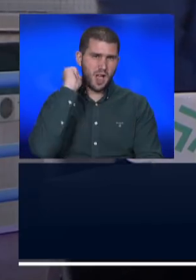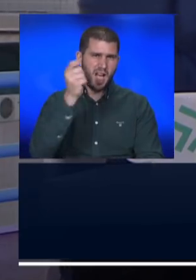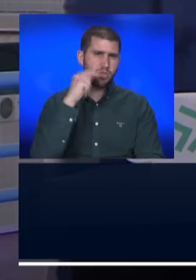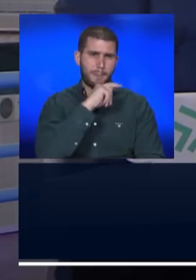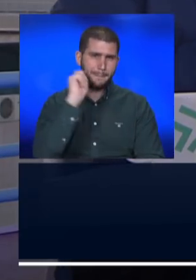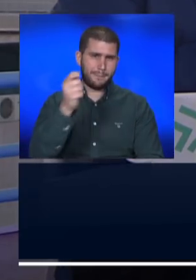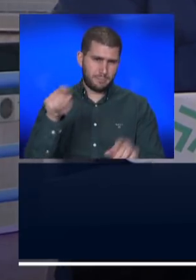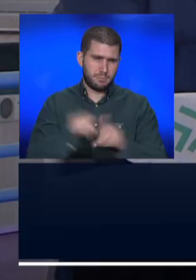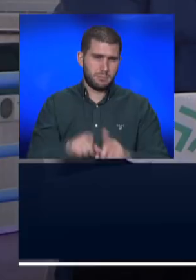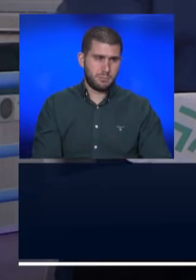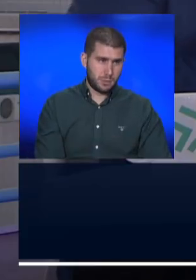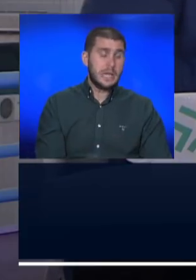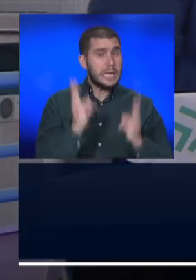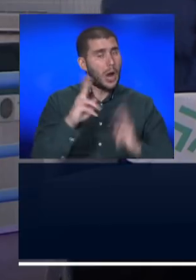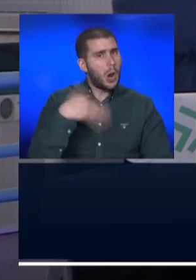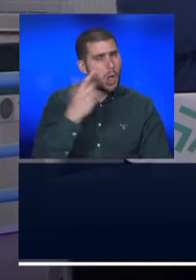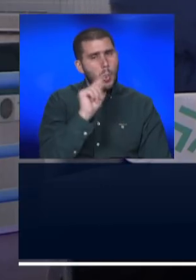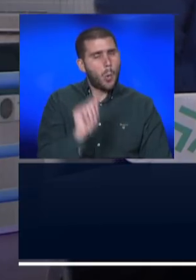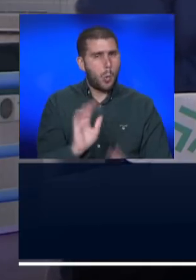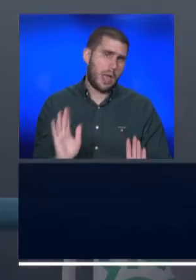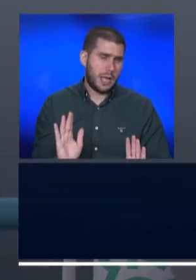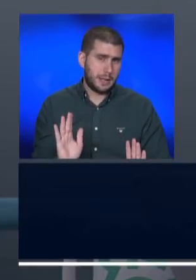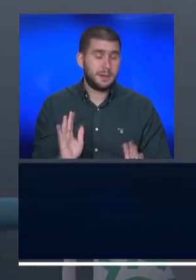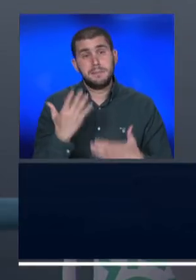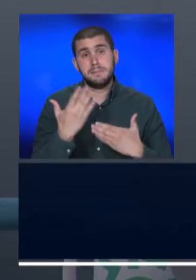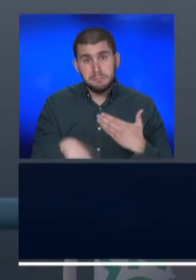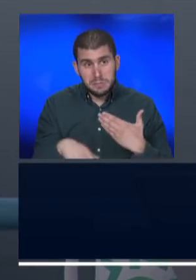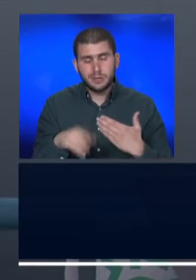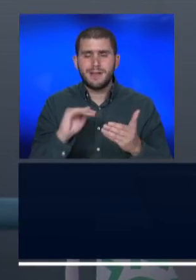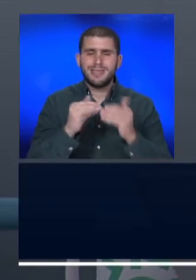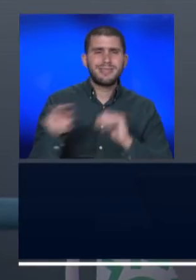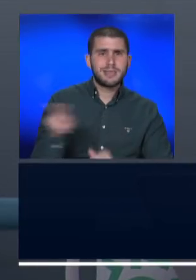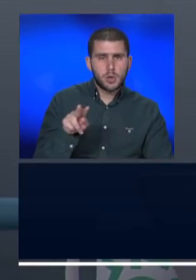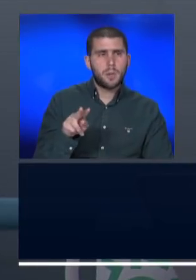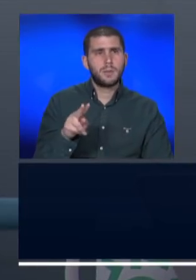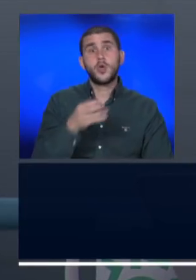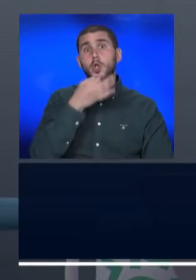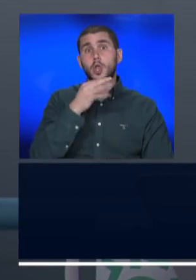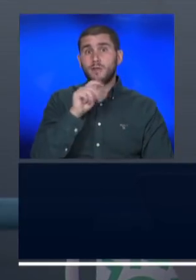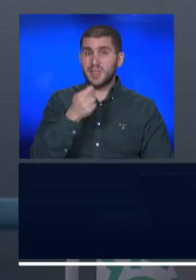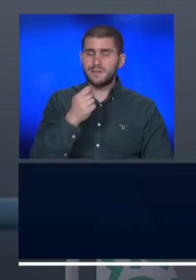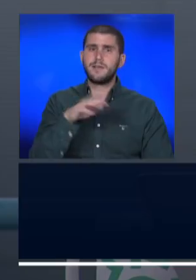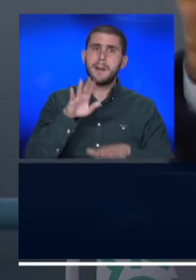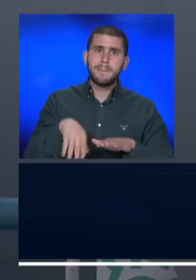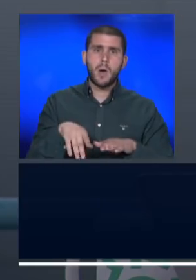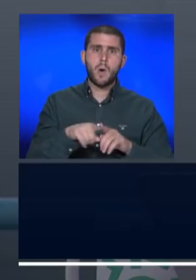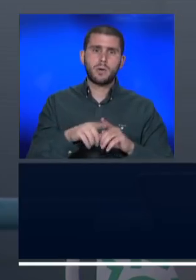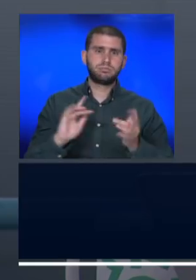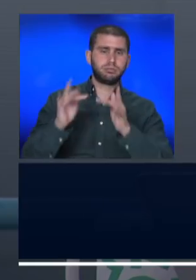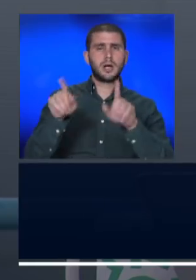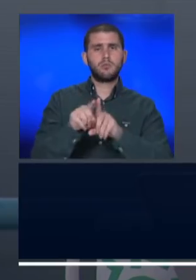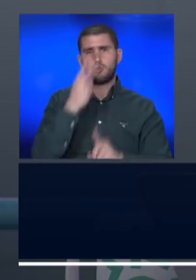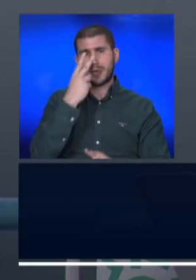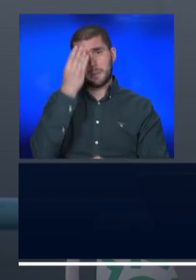להיות שבסופו של דבר התיאום ביניהם הוא הרבה יותר טוב והרבה פחות לעומתי מאיך שזה נראה בהודעות. הרי בהודעה של